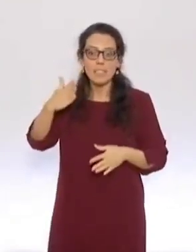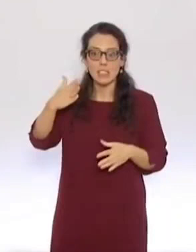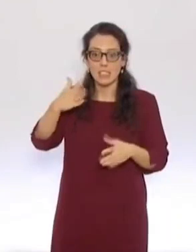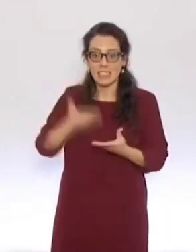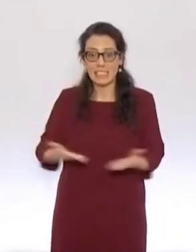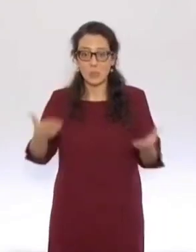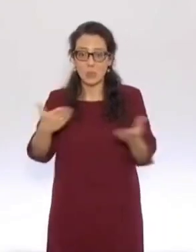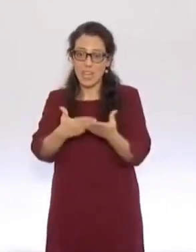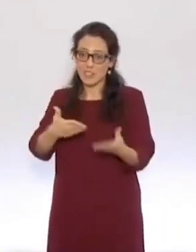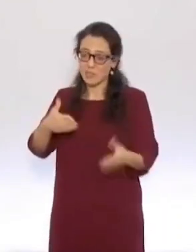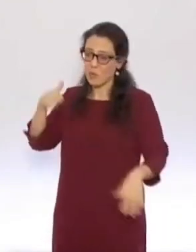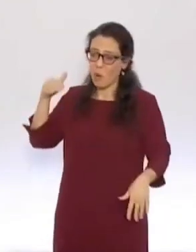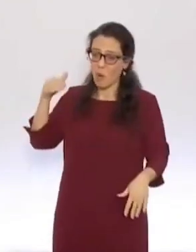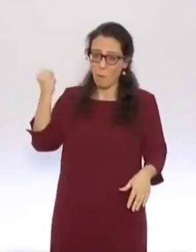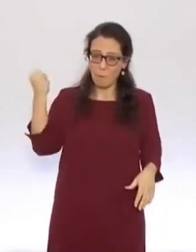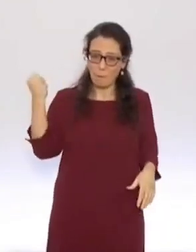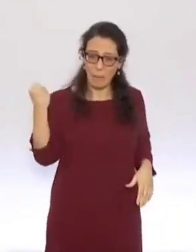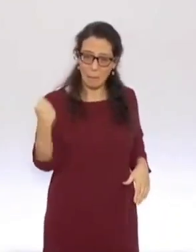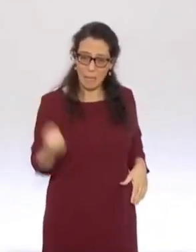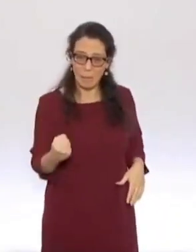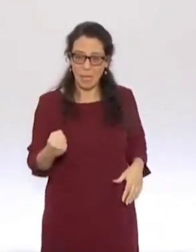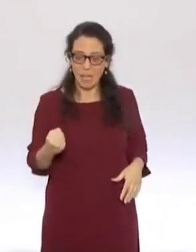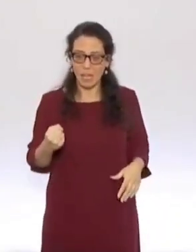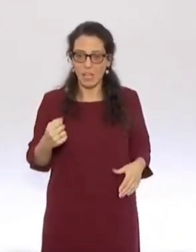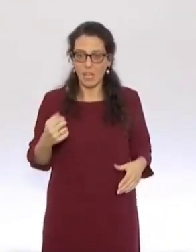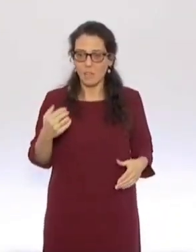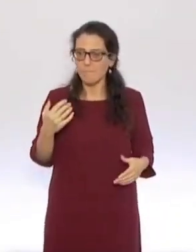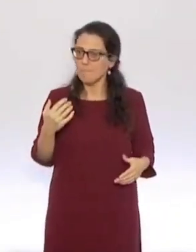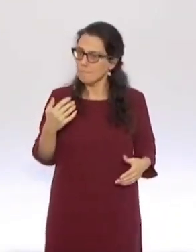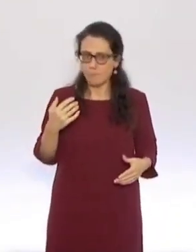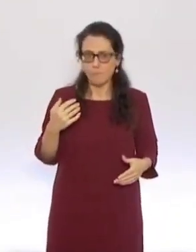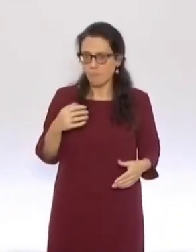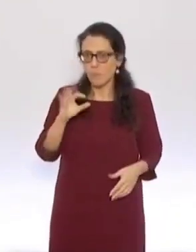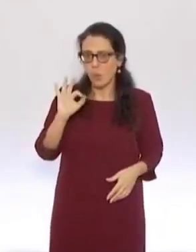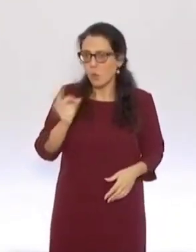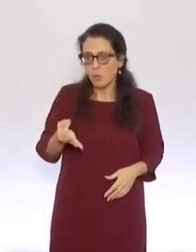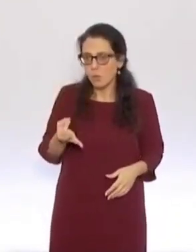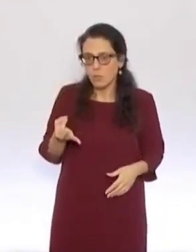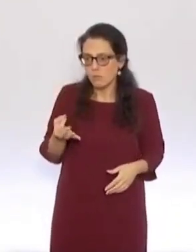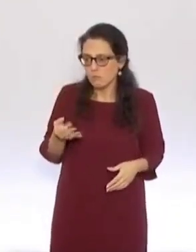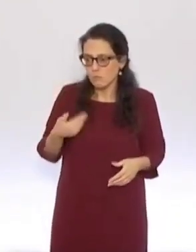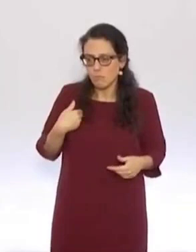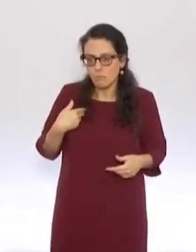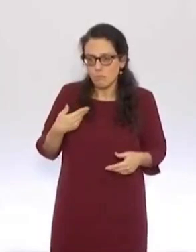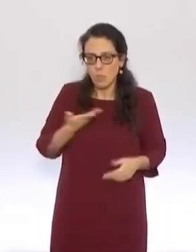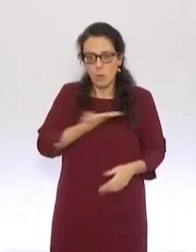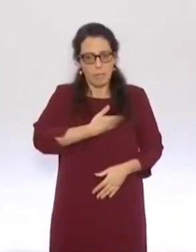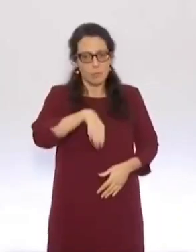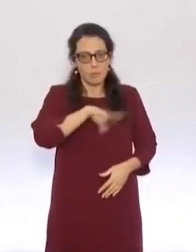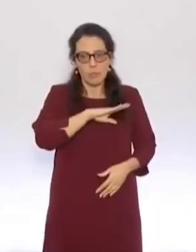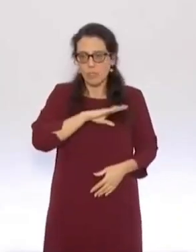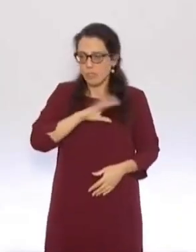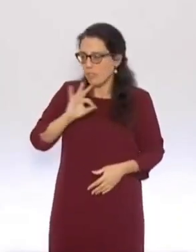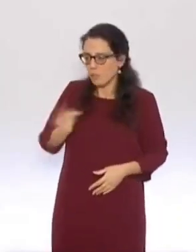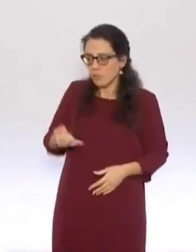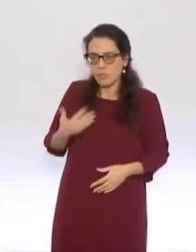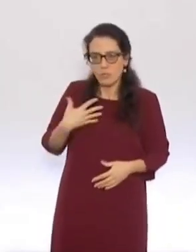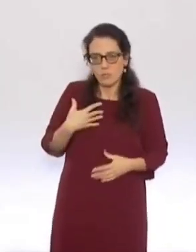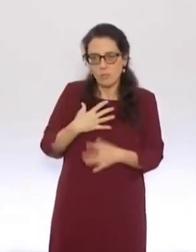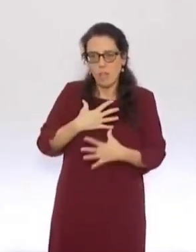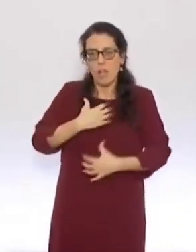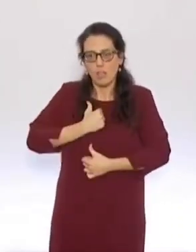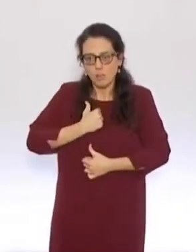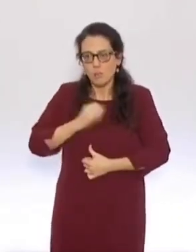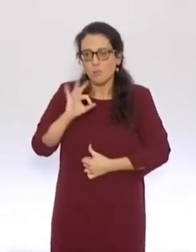cas de dégradation forte et rapide de la situation nous n'hésiterions pas à prendre nos responsabilités l'objectif